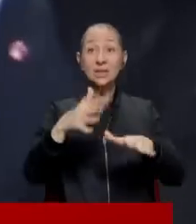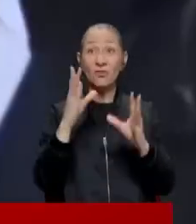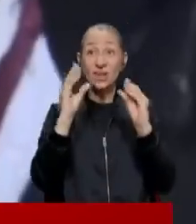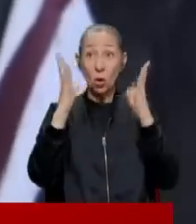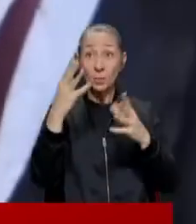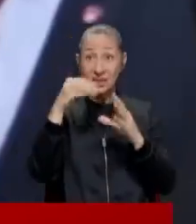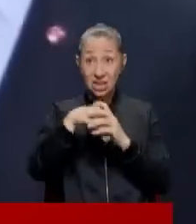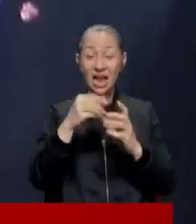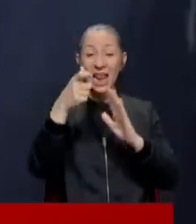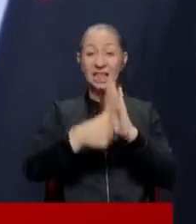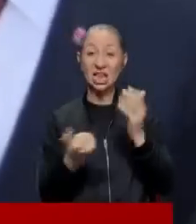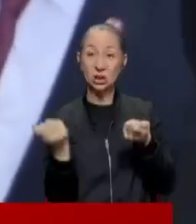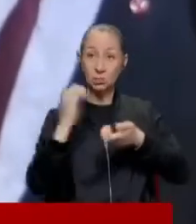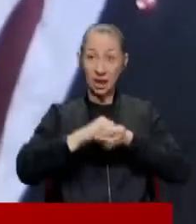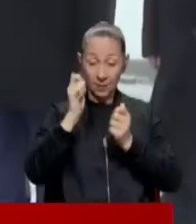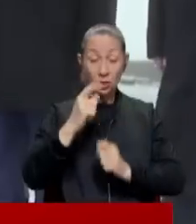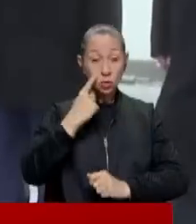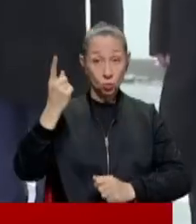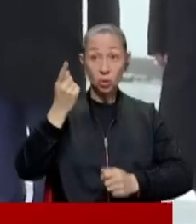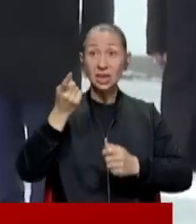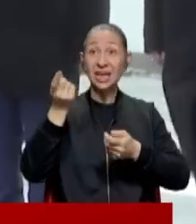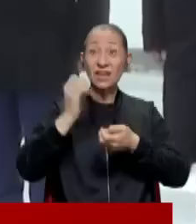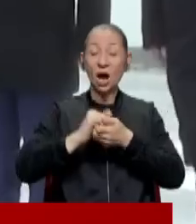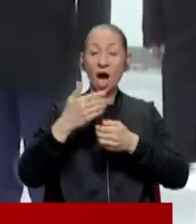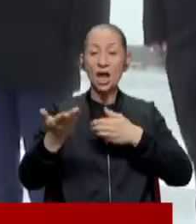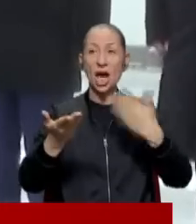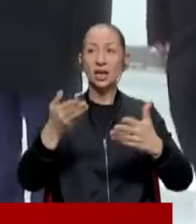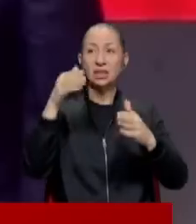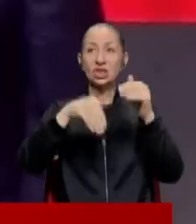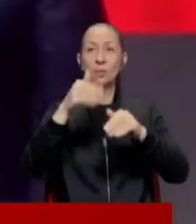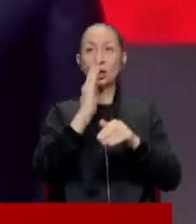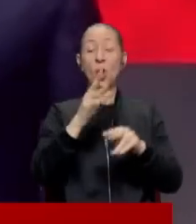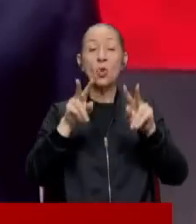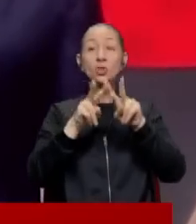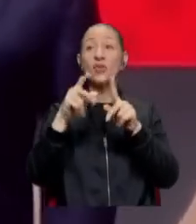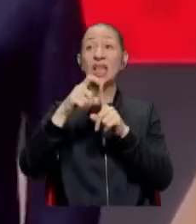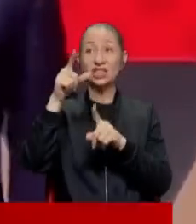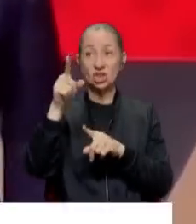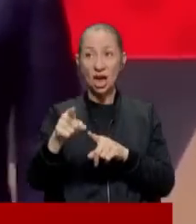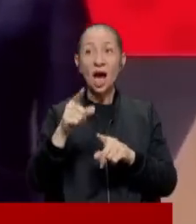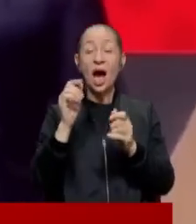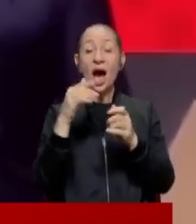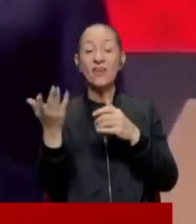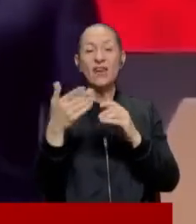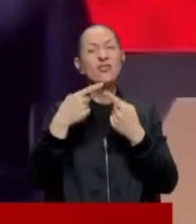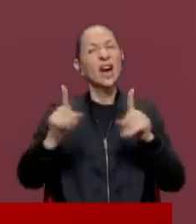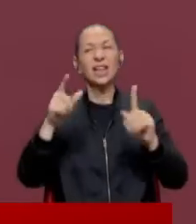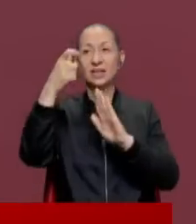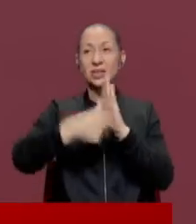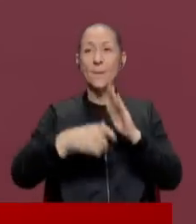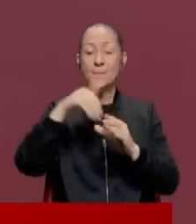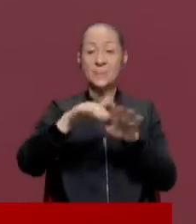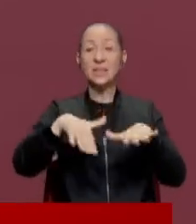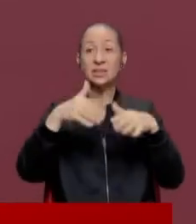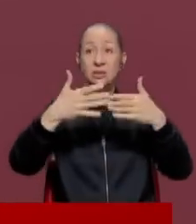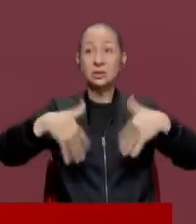sağlamak için liste işbirliği yaparken Cumhur ittifakı ortakları ayrı ayrı giriyor seçime Mustafa destici ayrı listelerle meclis